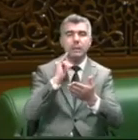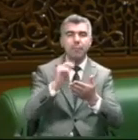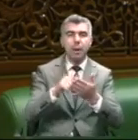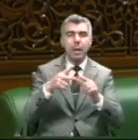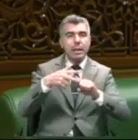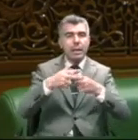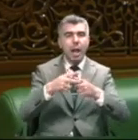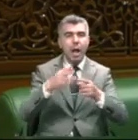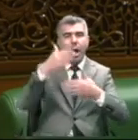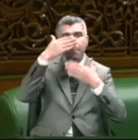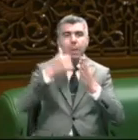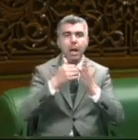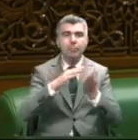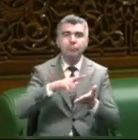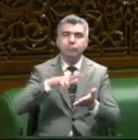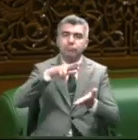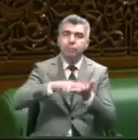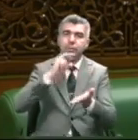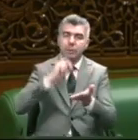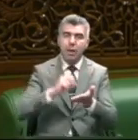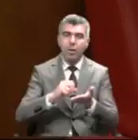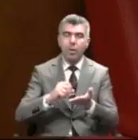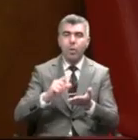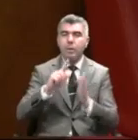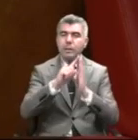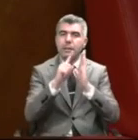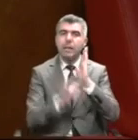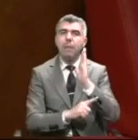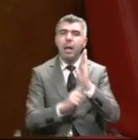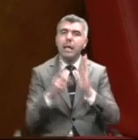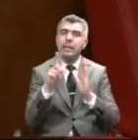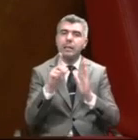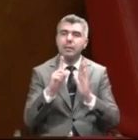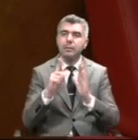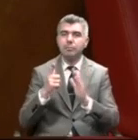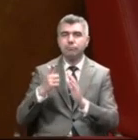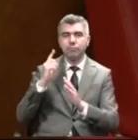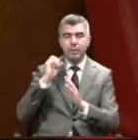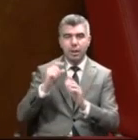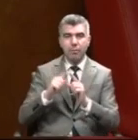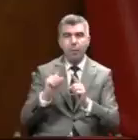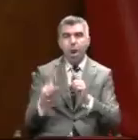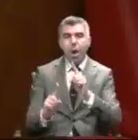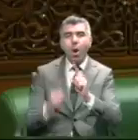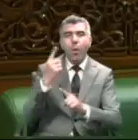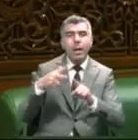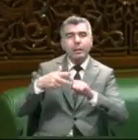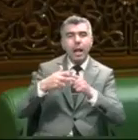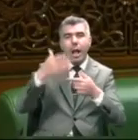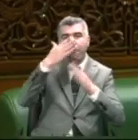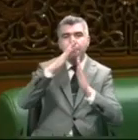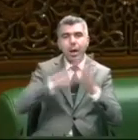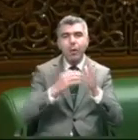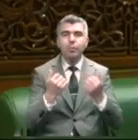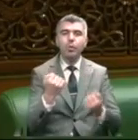صنع في المغرب اذ تراس جلالته الاسبوع المنصرم حفله تقديم نموذج سياره اول مصنع المغربي كما قلتم